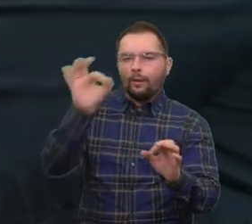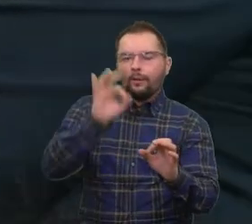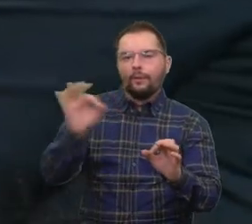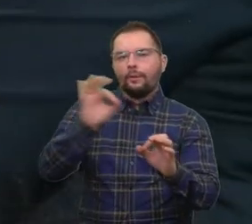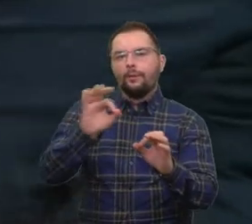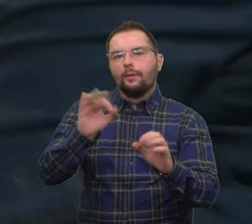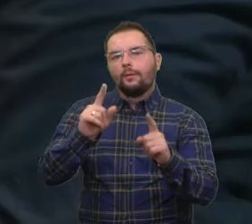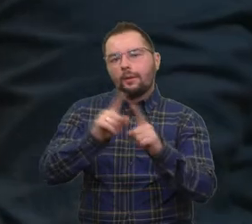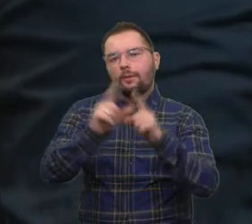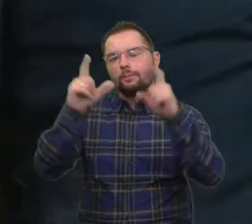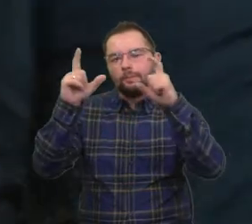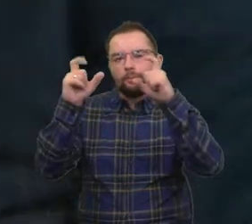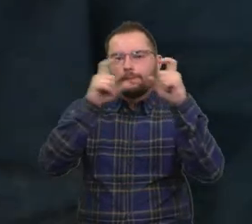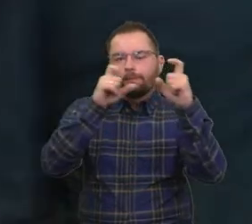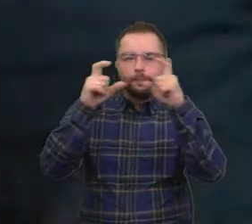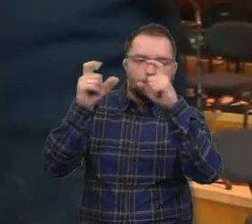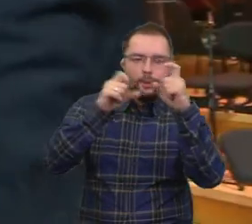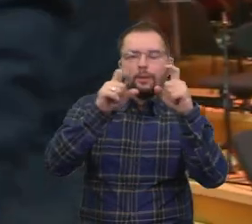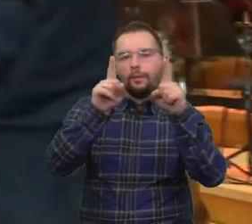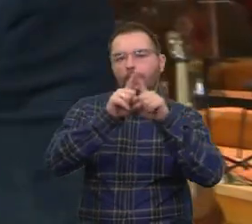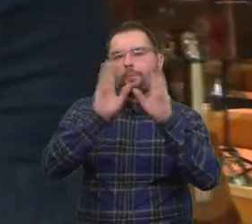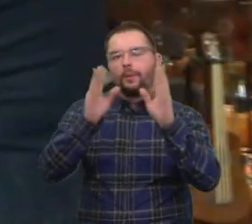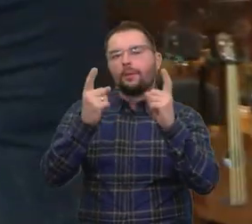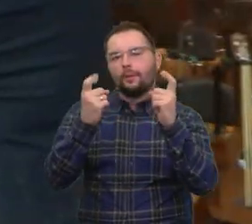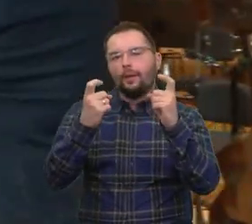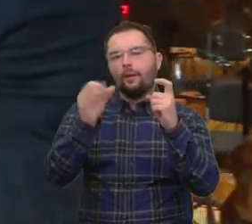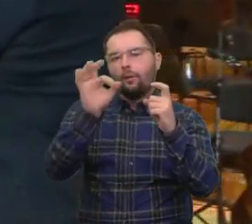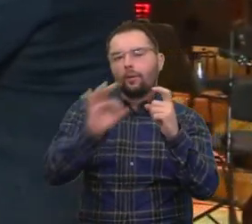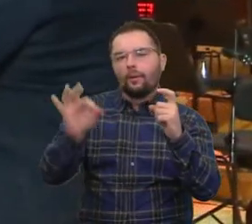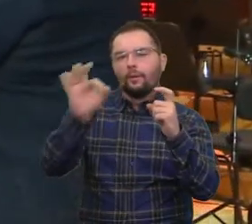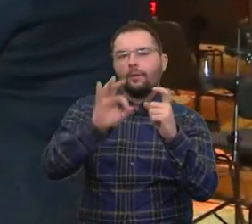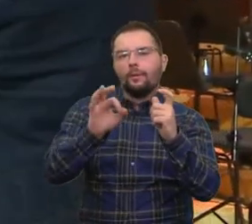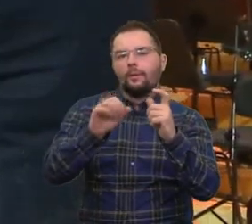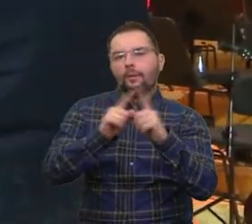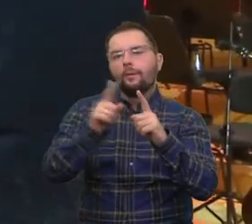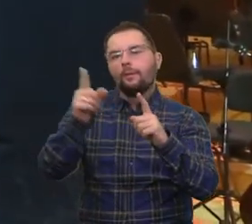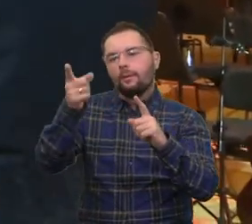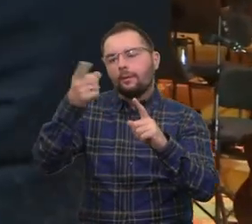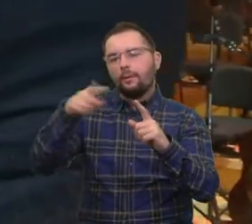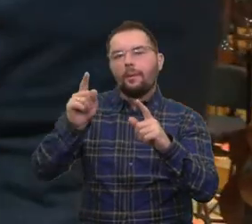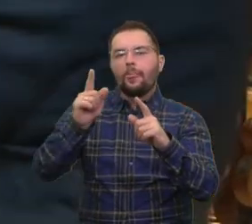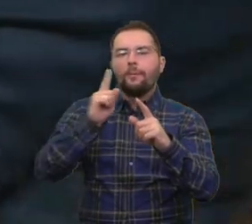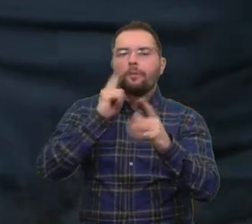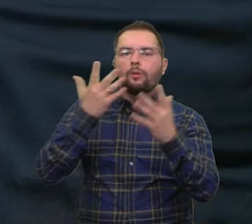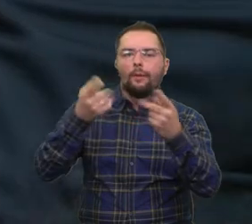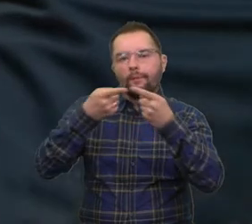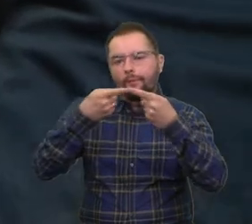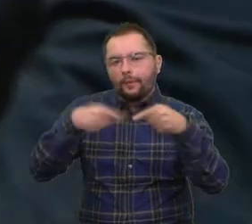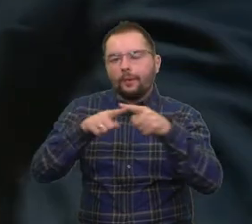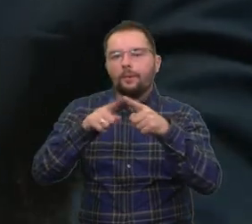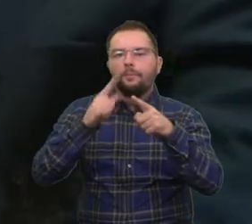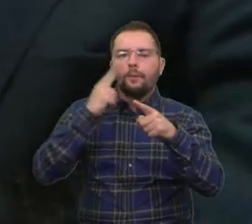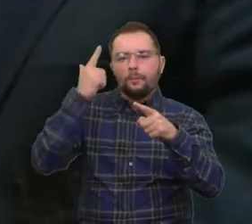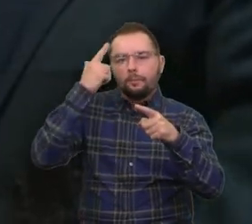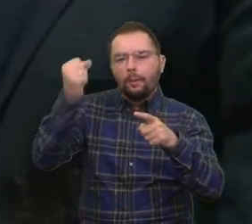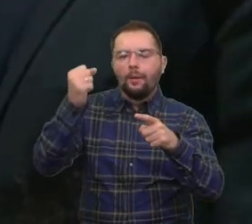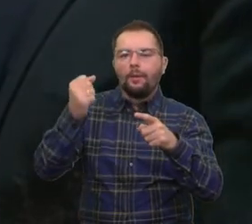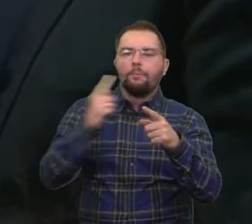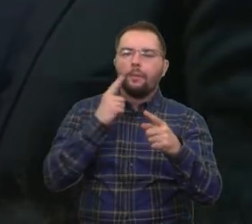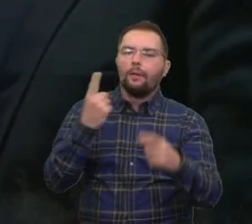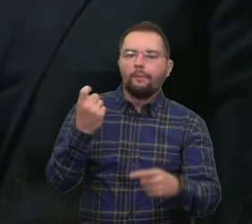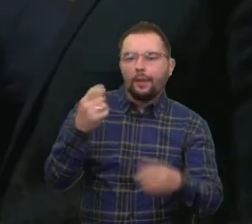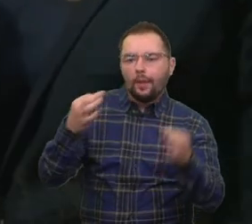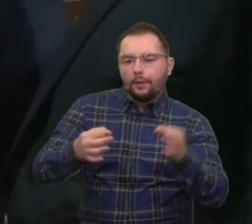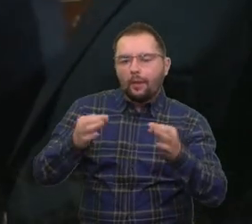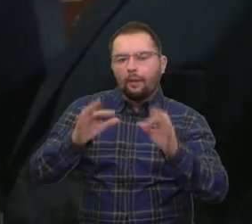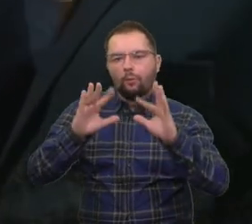zapozować do pięknego zdjęcia, ale Państwo też będziecie mogli to zdjęcie wykonać. właśnie po to, by uwiecznić tę chwilę, ten moment.